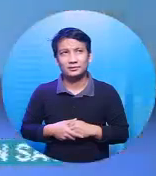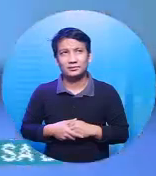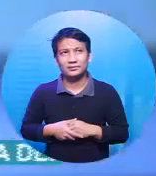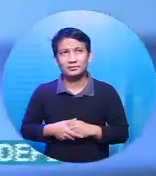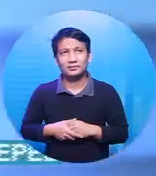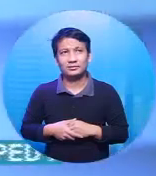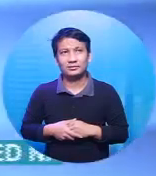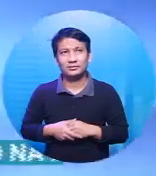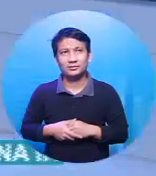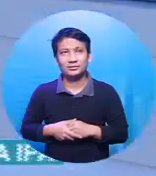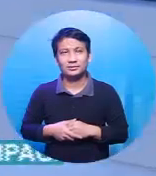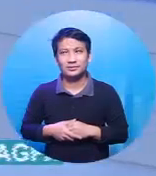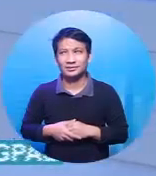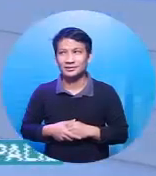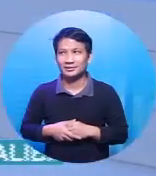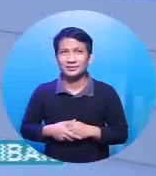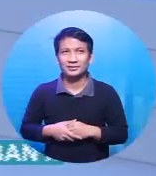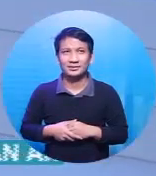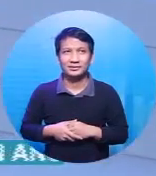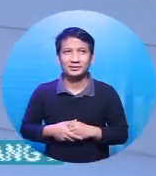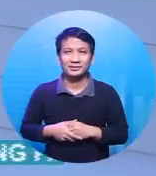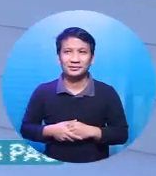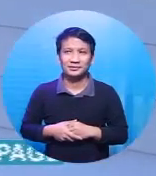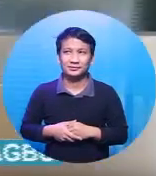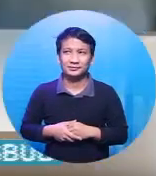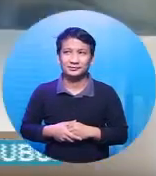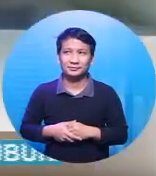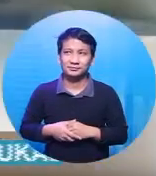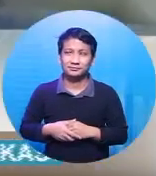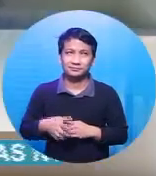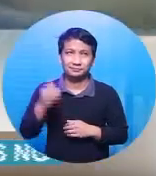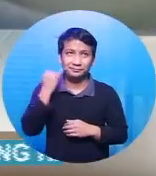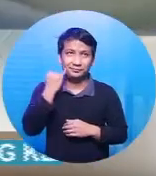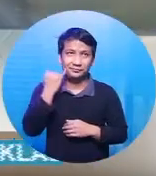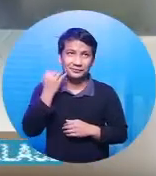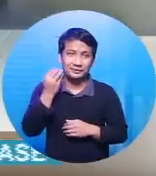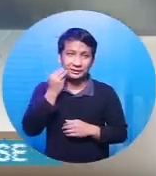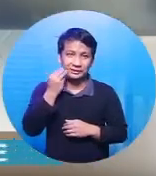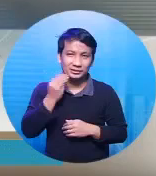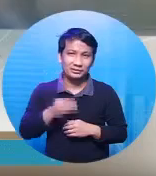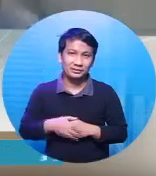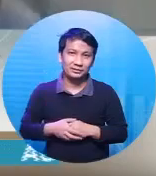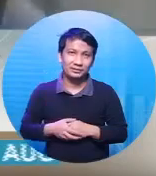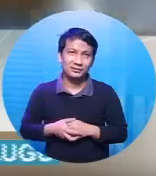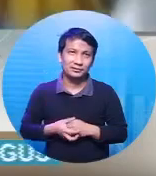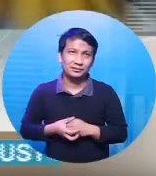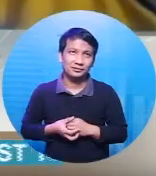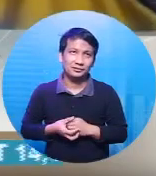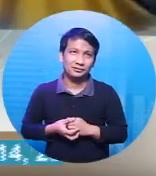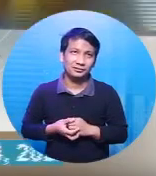99.9999999% Ba't ka naiyak, Jasmine? Ba't ka naiyak?